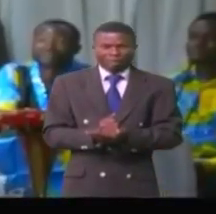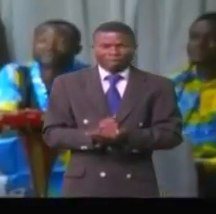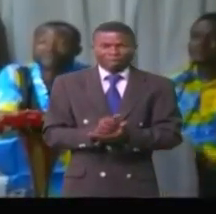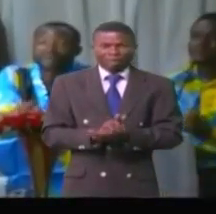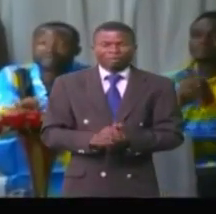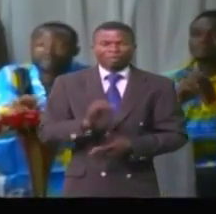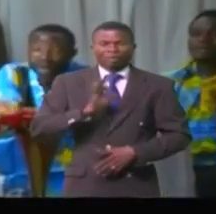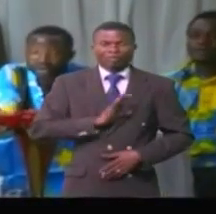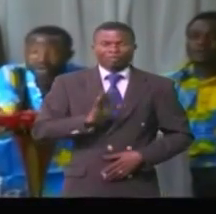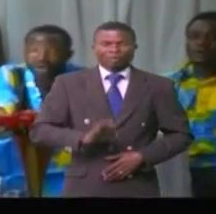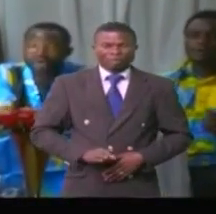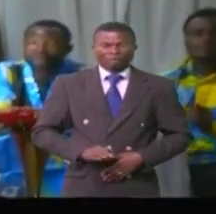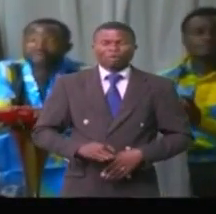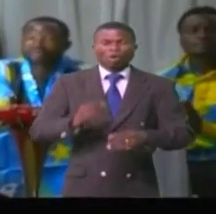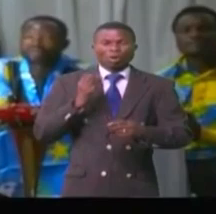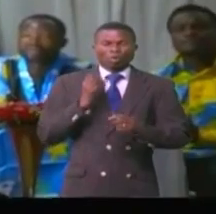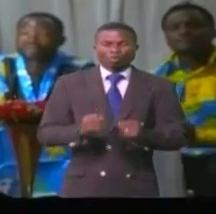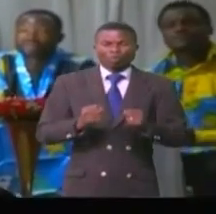Fati,